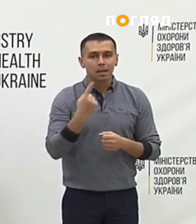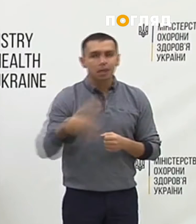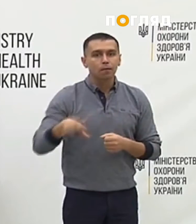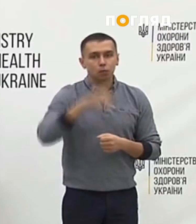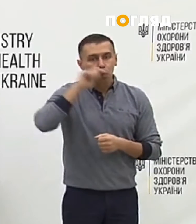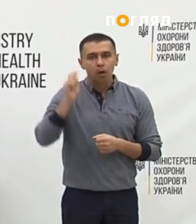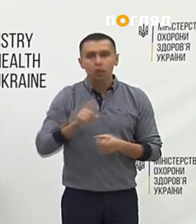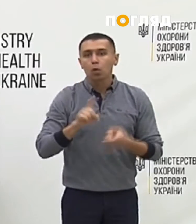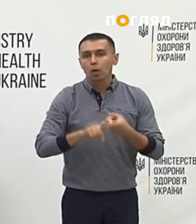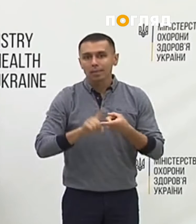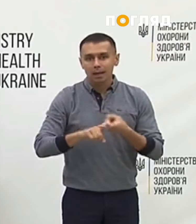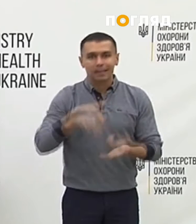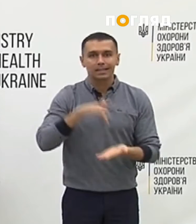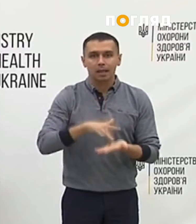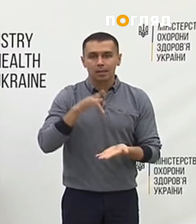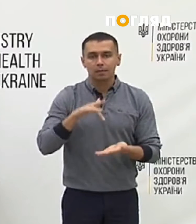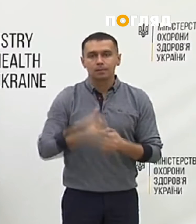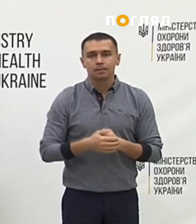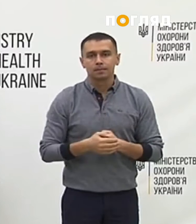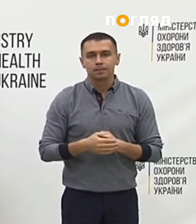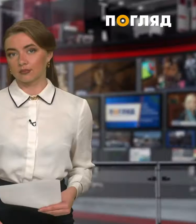країну контакт.